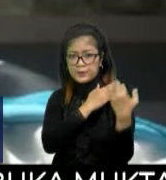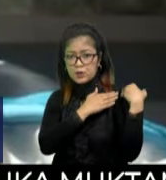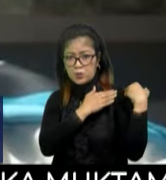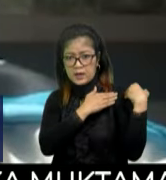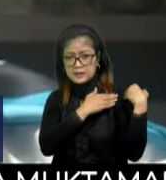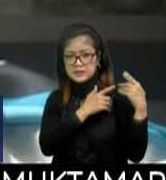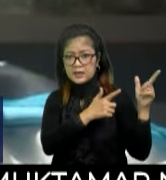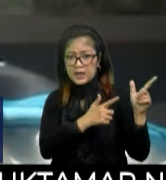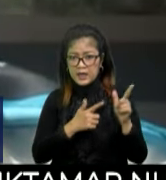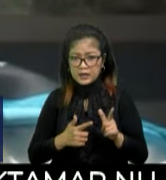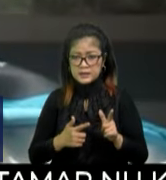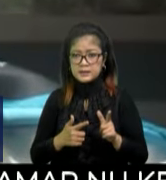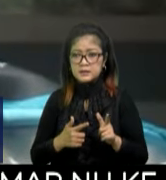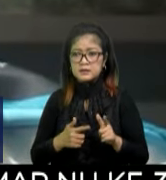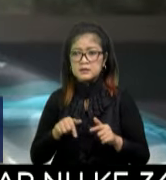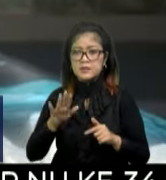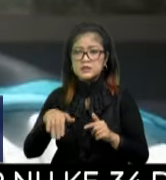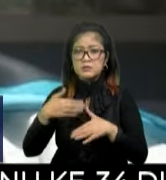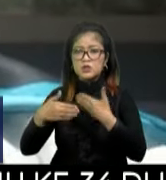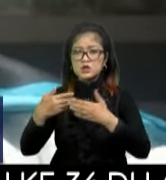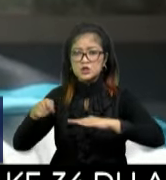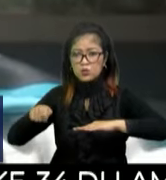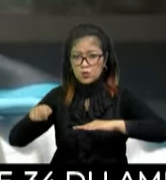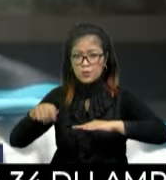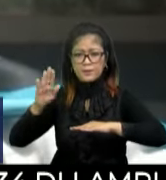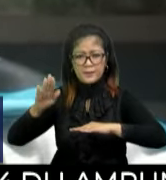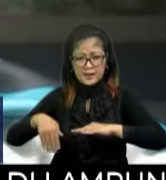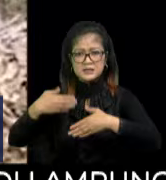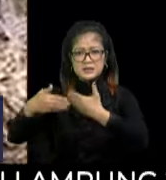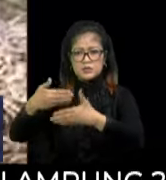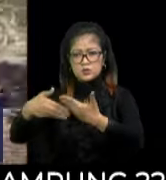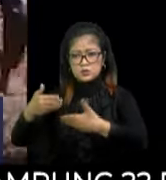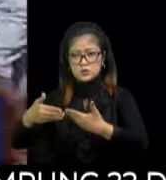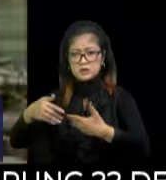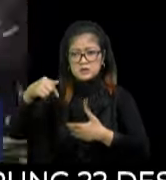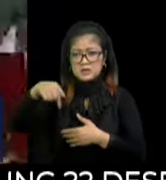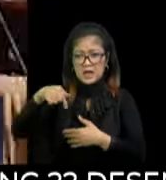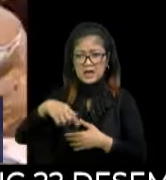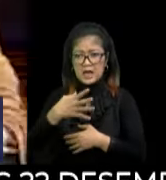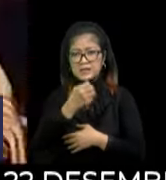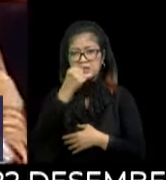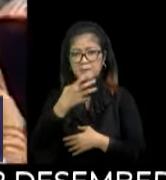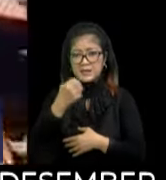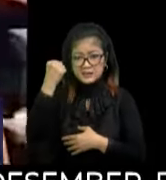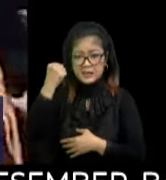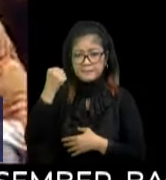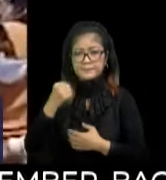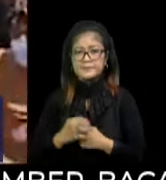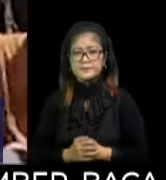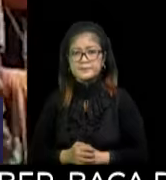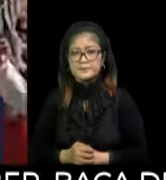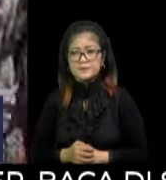dan kemudian juga terjadi intimidasi konflik antara warga kapal dengan